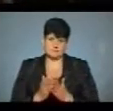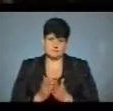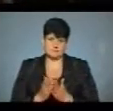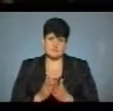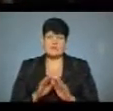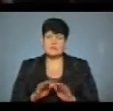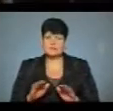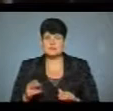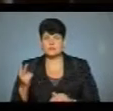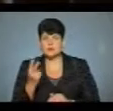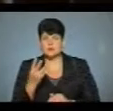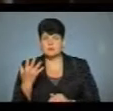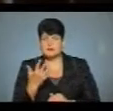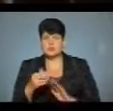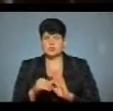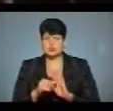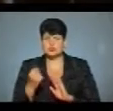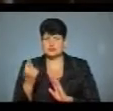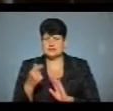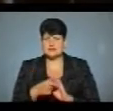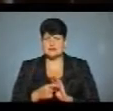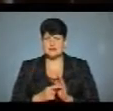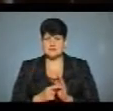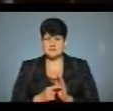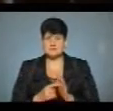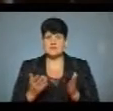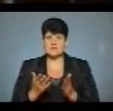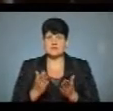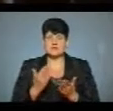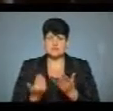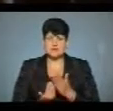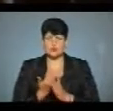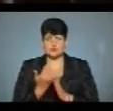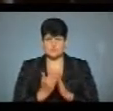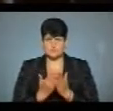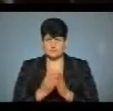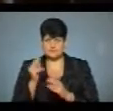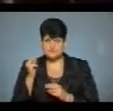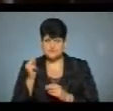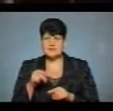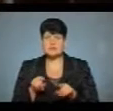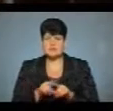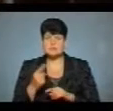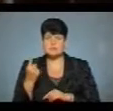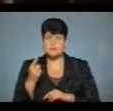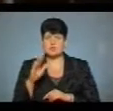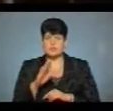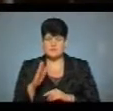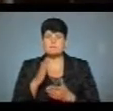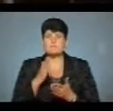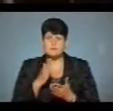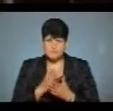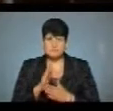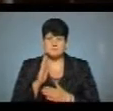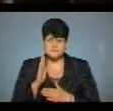Учні 2, 5, 6 та 11 класів, які йдуть за новими підручниками, також з 1 вересня матимуть